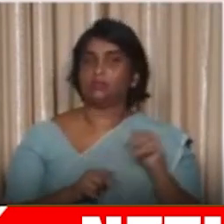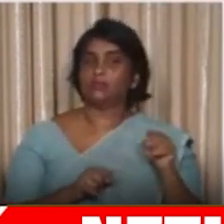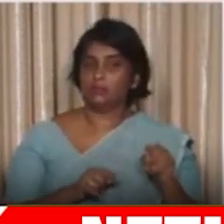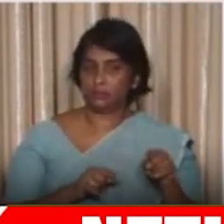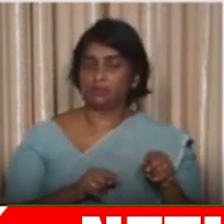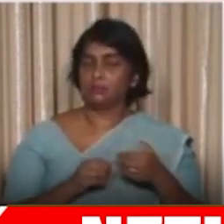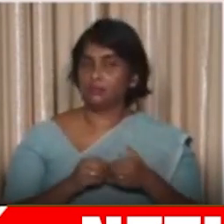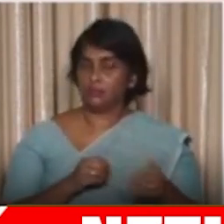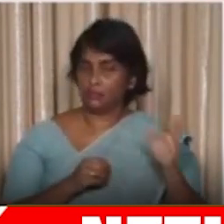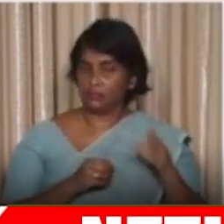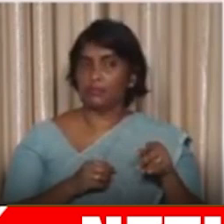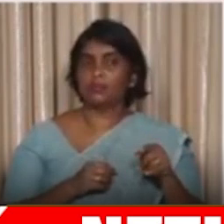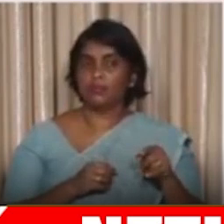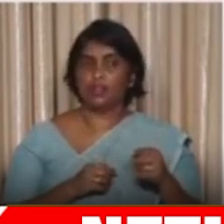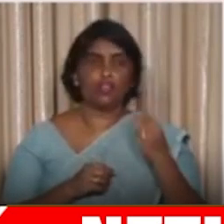මේ වෙනකොට